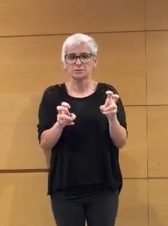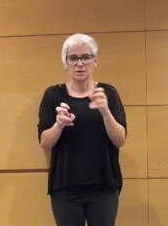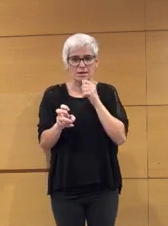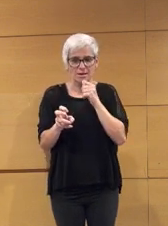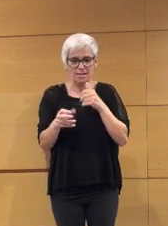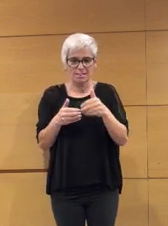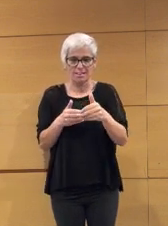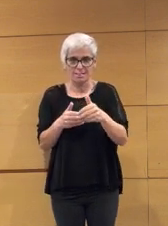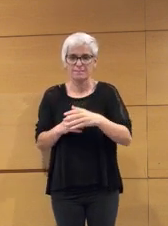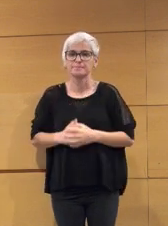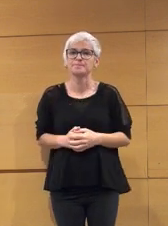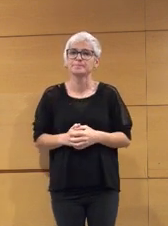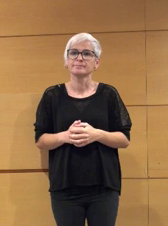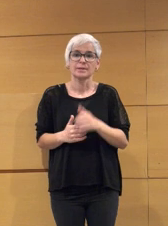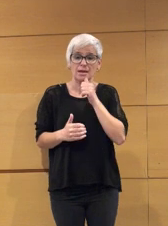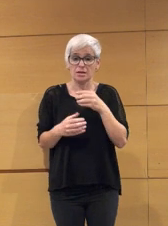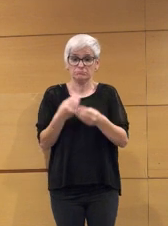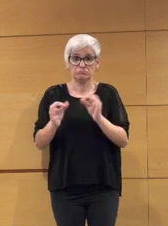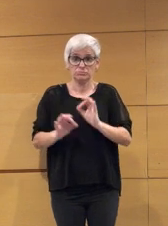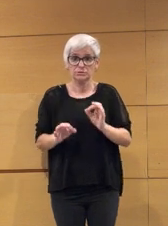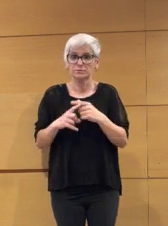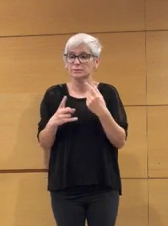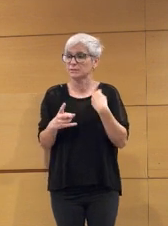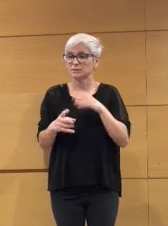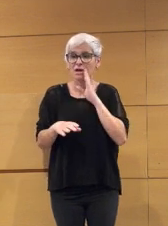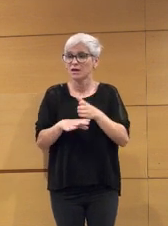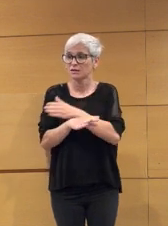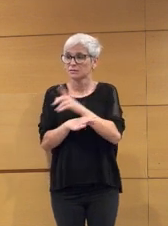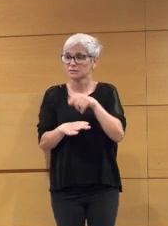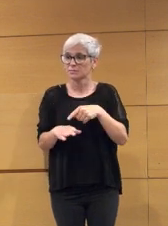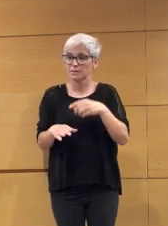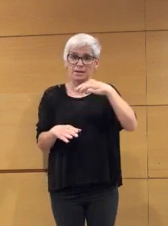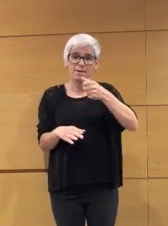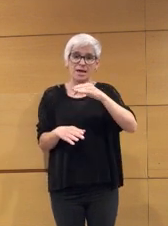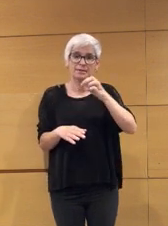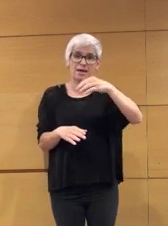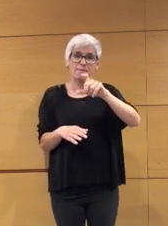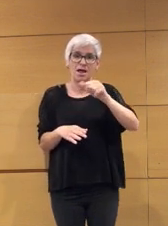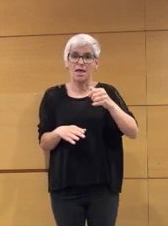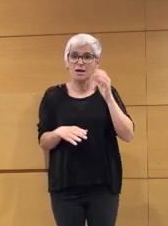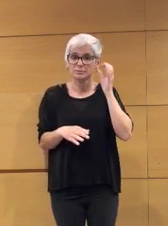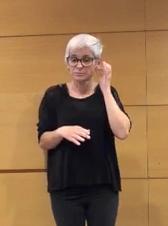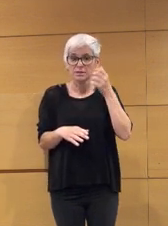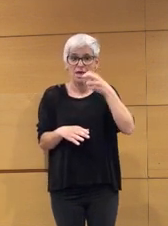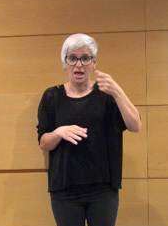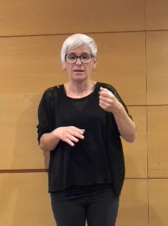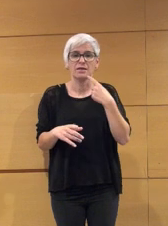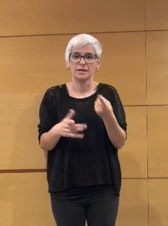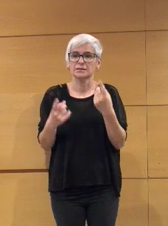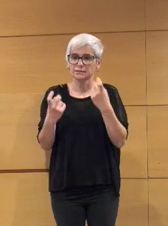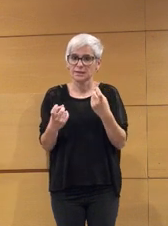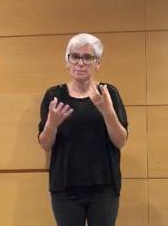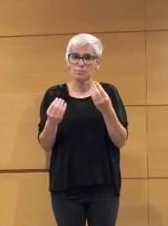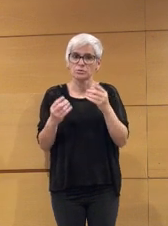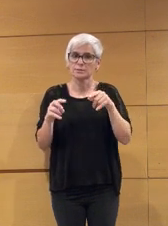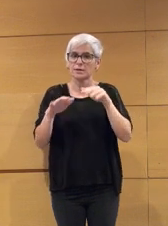arribar. I una mica lligant al que comentava l'Anna Matamala, no? Necessitem normes mundials, no?, sobre